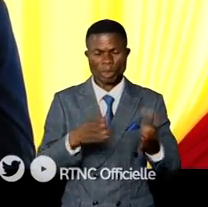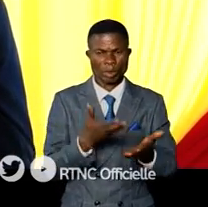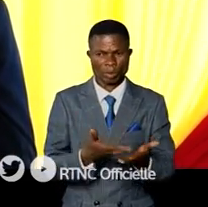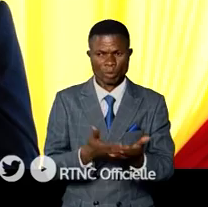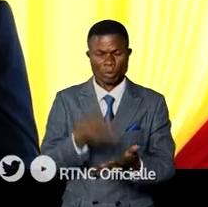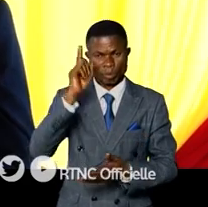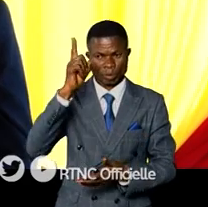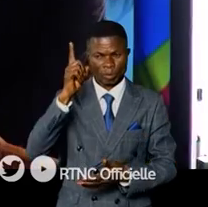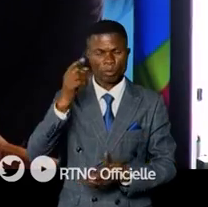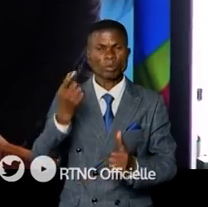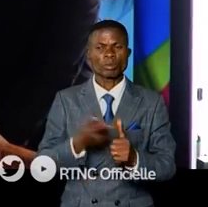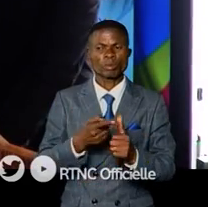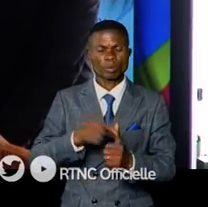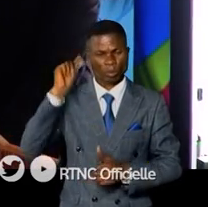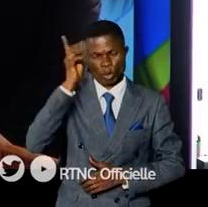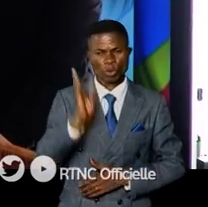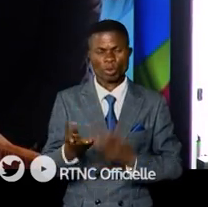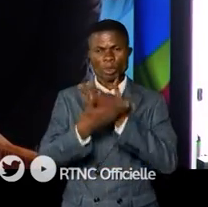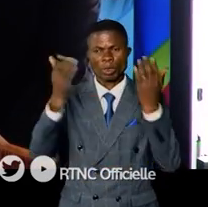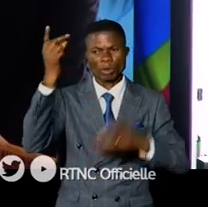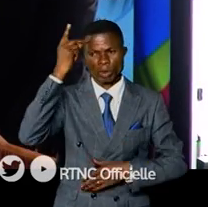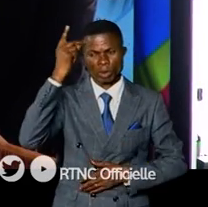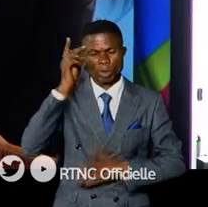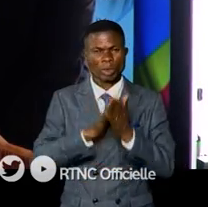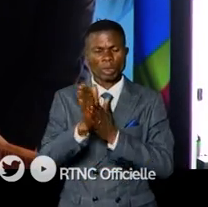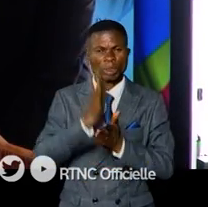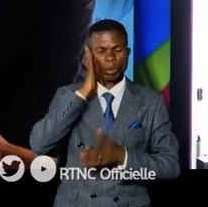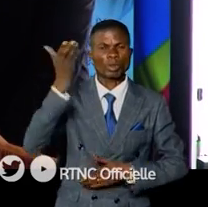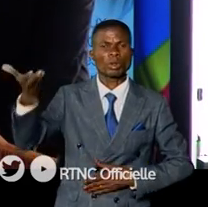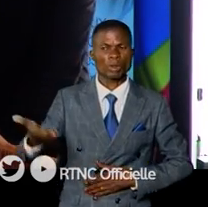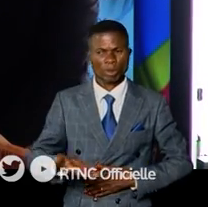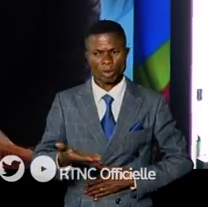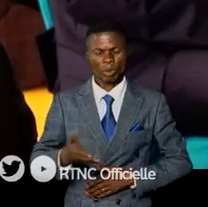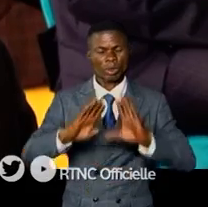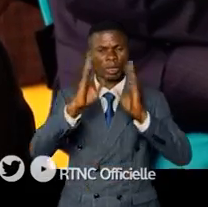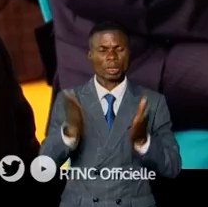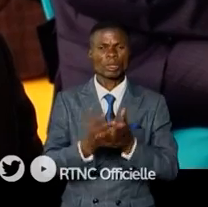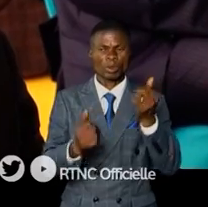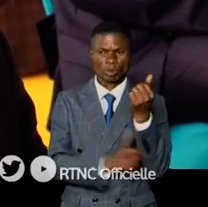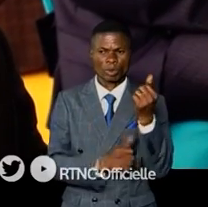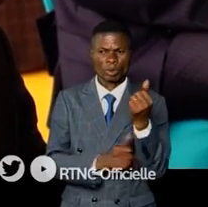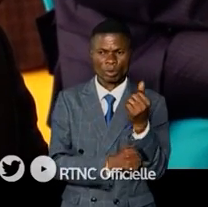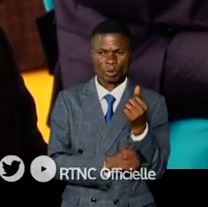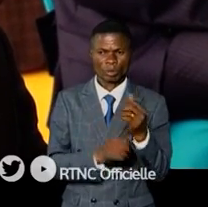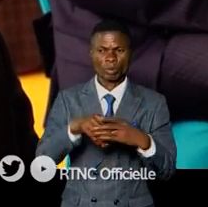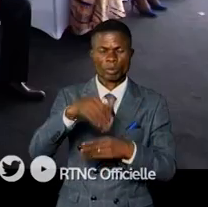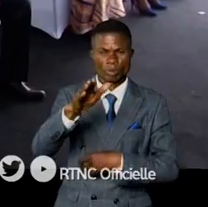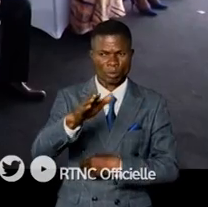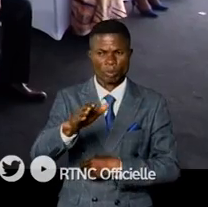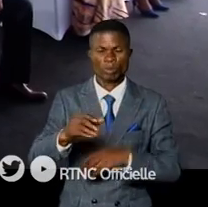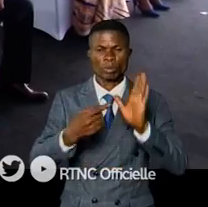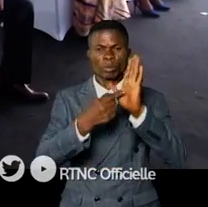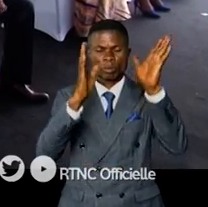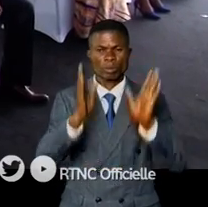La première est celle du gouverneur de la ville de Kinshasa qui a souhaité la bienvenue à l'assistance. Quant au consortium, son représentant